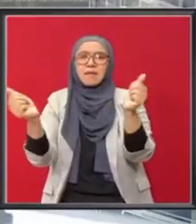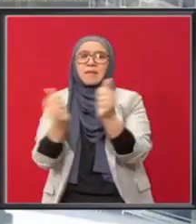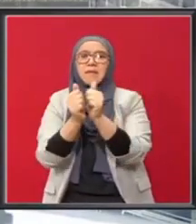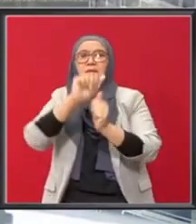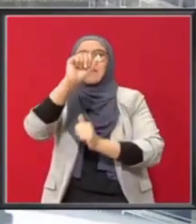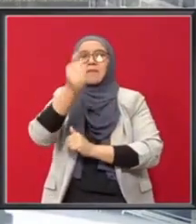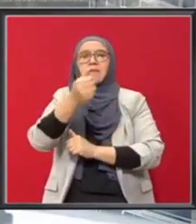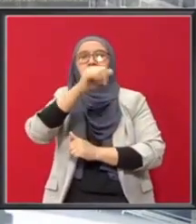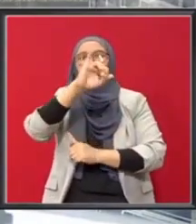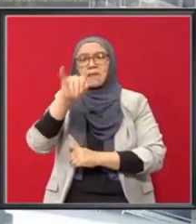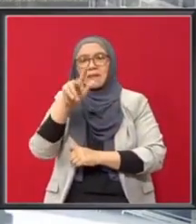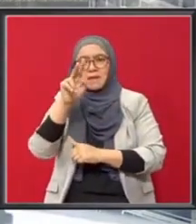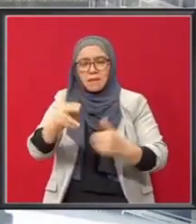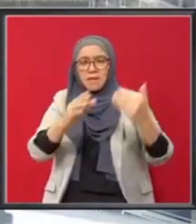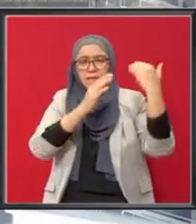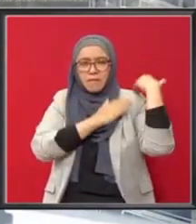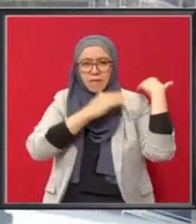10.am Bahwa Insyaallah cantik Makasih ya